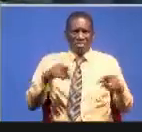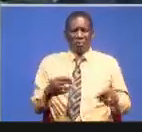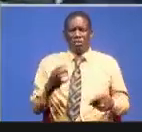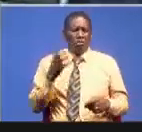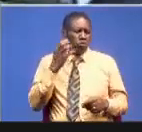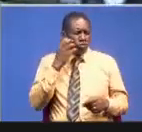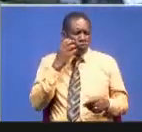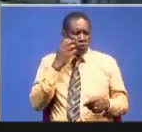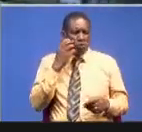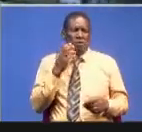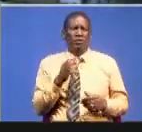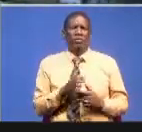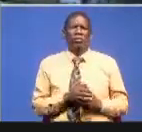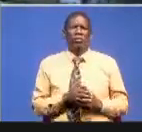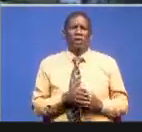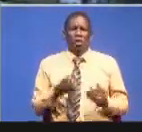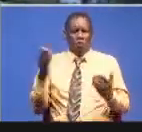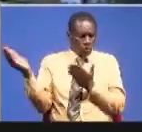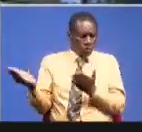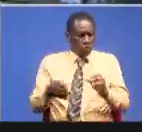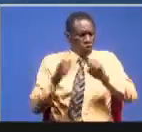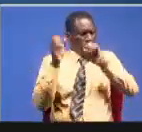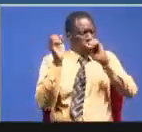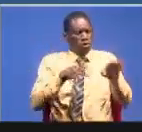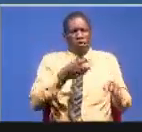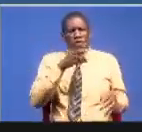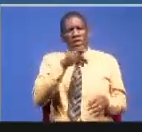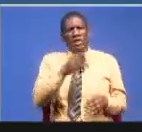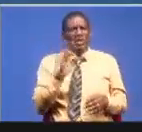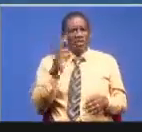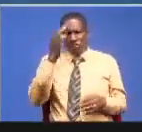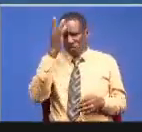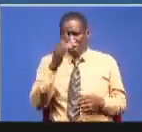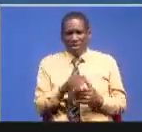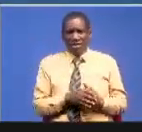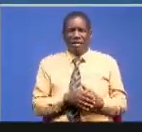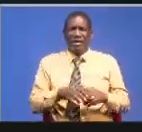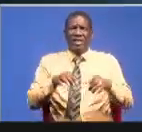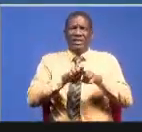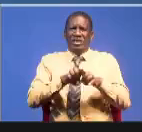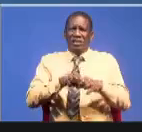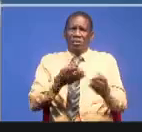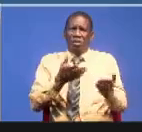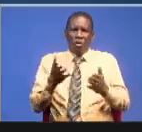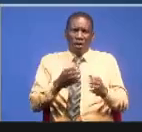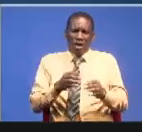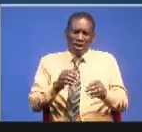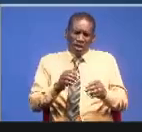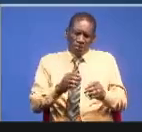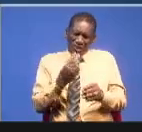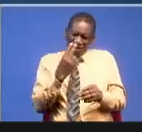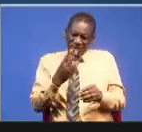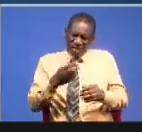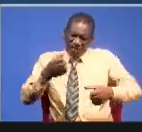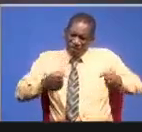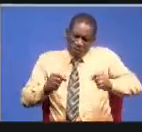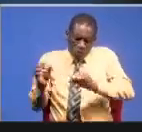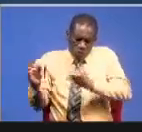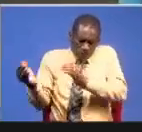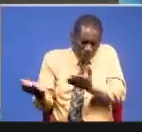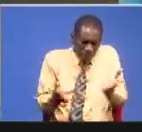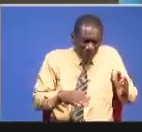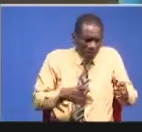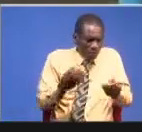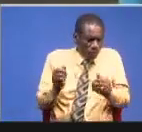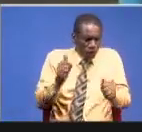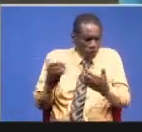huzuni chungu nzima. Akaletwa akatupo kwa hiyo maji, kwa sababu hata pia hapo mahali amepitishiwa tumeona miguu za gari. Sasa